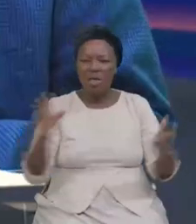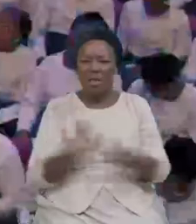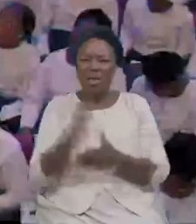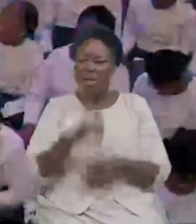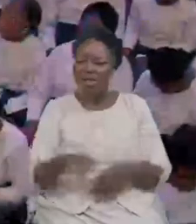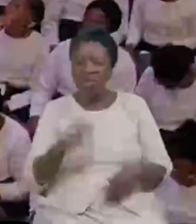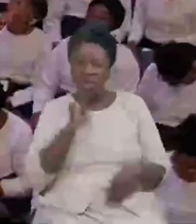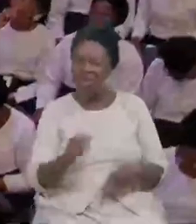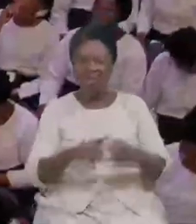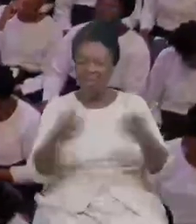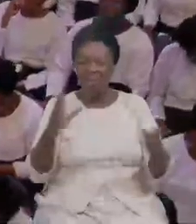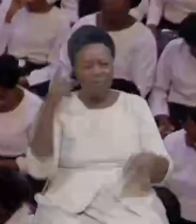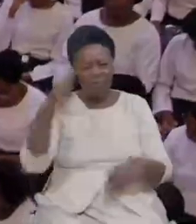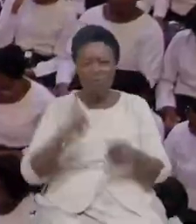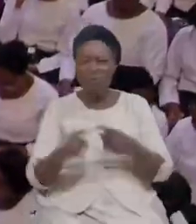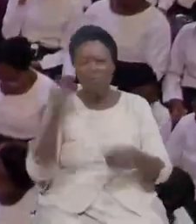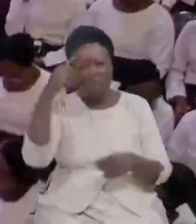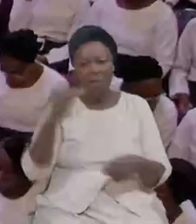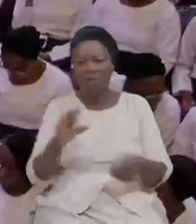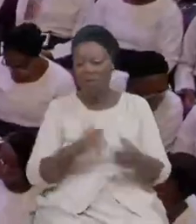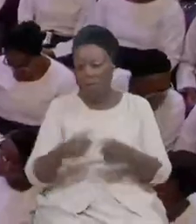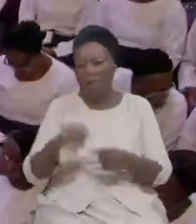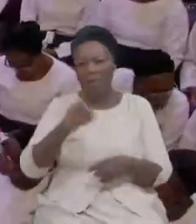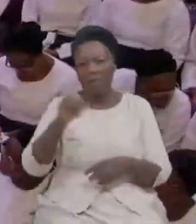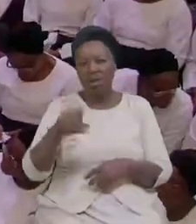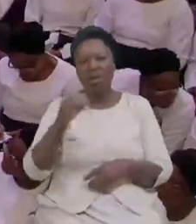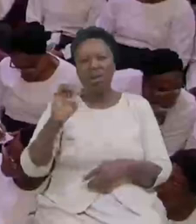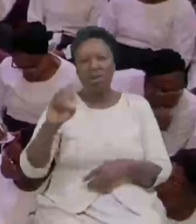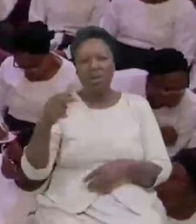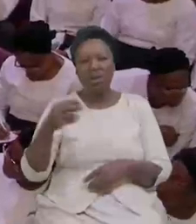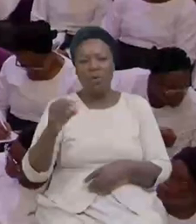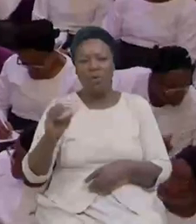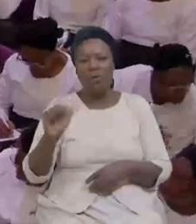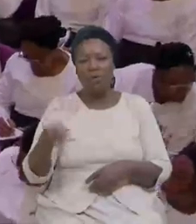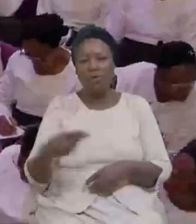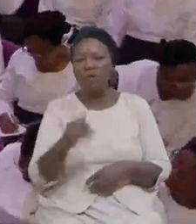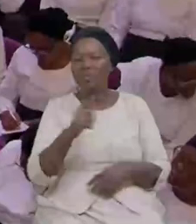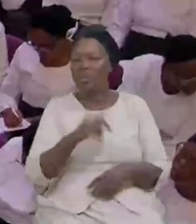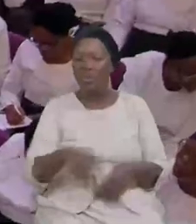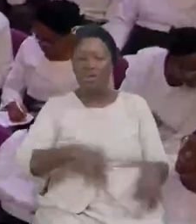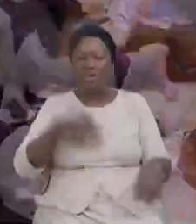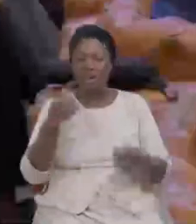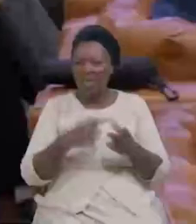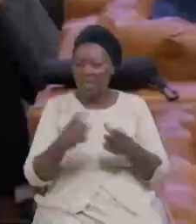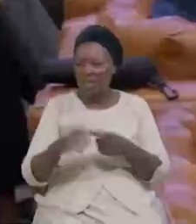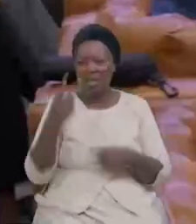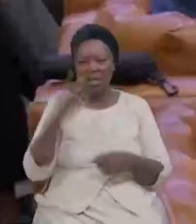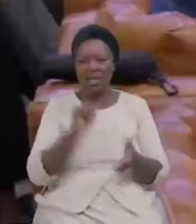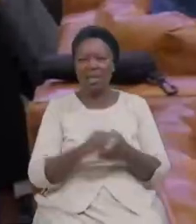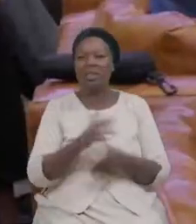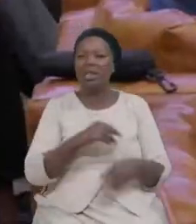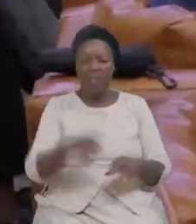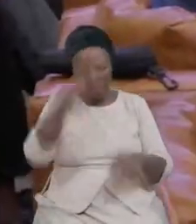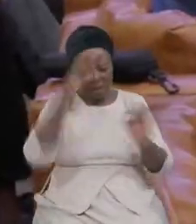trembles. Mais il dit, Josaphat, en sa frayeur, Josaphat se disposa à chercher l'Éternel et il publia